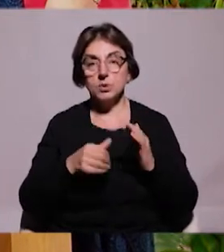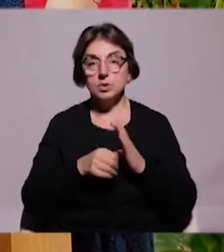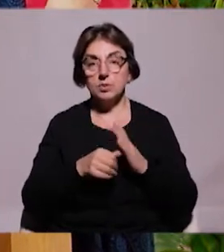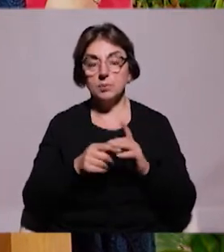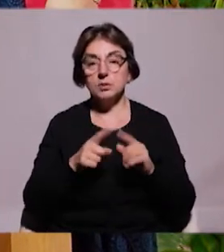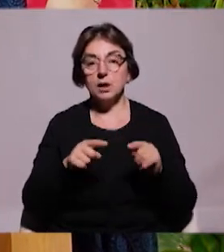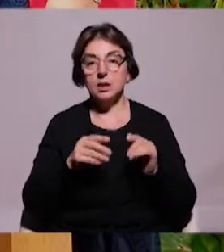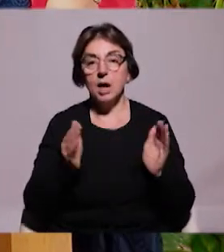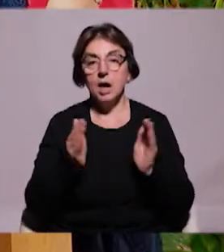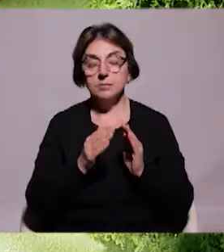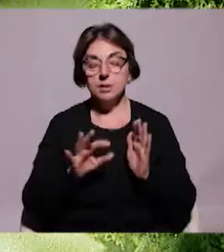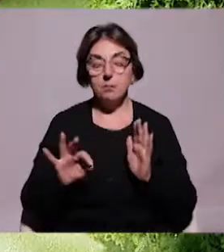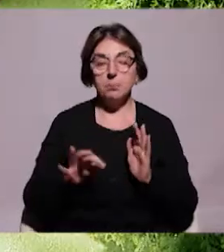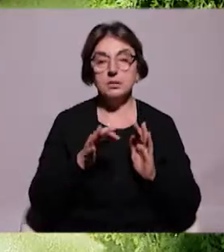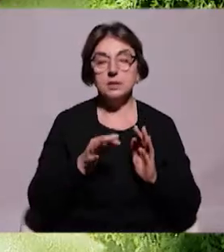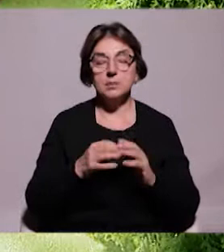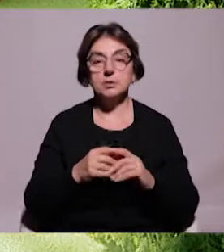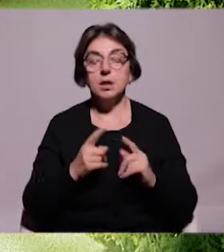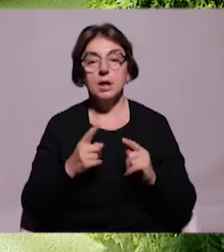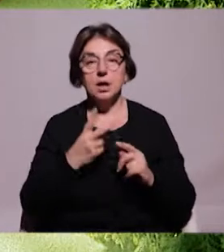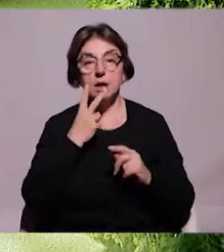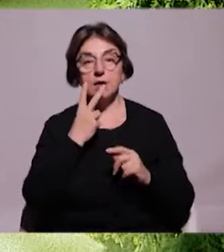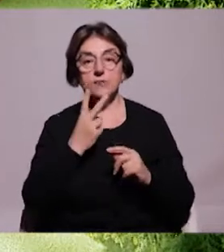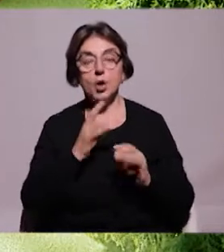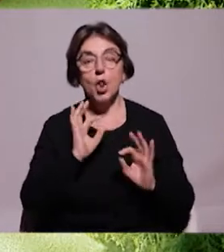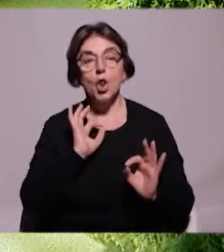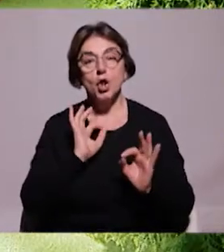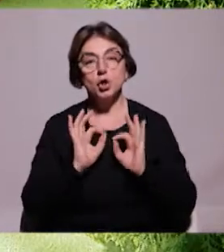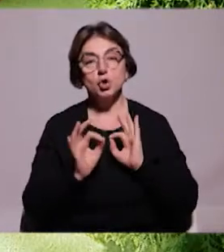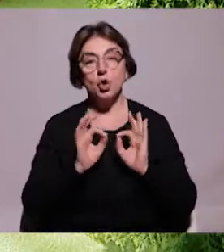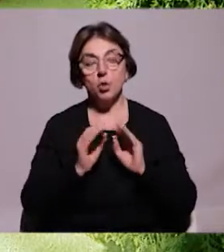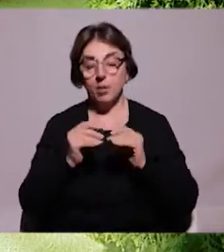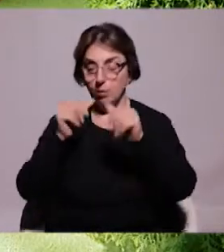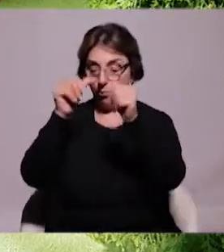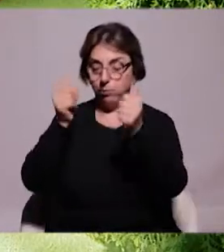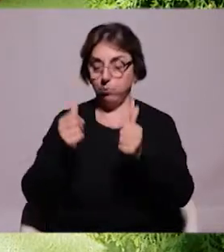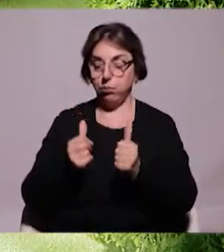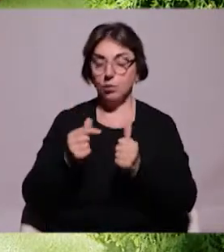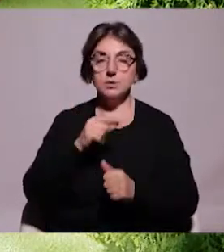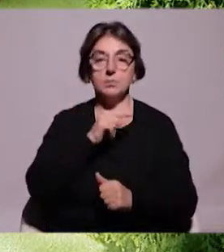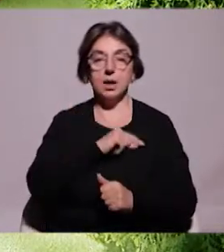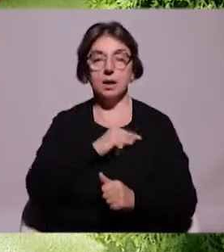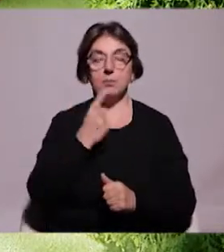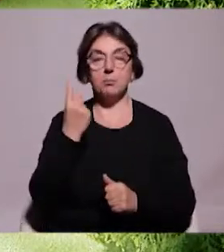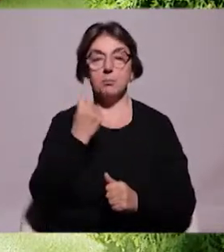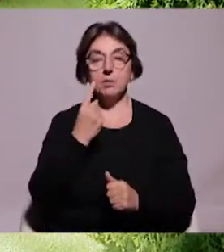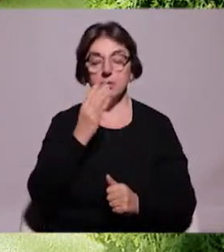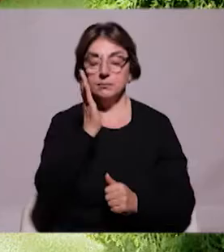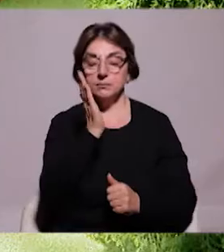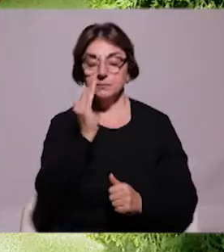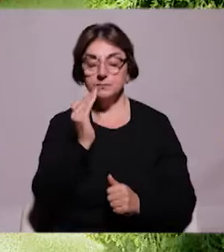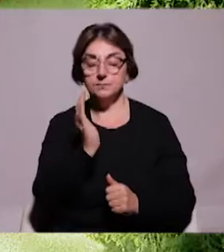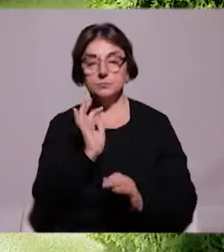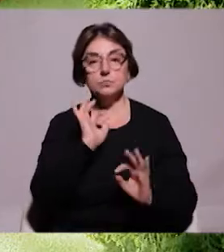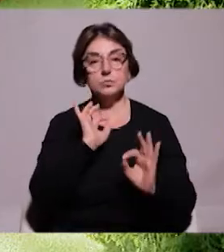და ამცირებს ბიძგებს. ახლა კი გაგაცნობთ ნორმალური ტანადობის მახასიათებლებს. პირველი, ნადრეკები